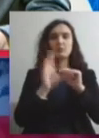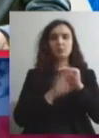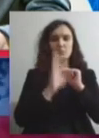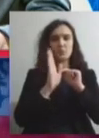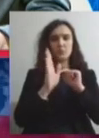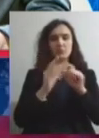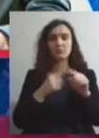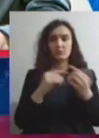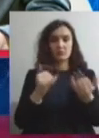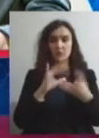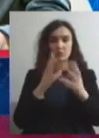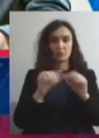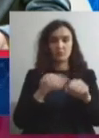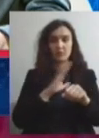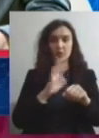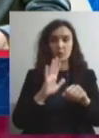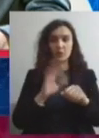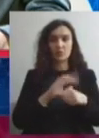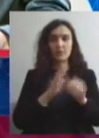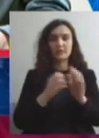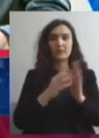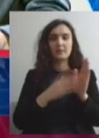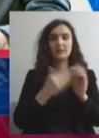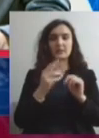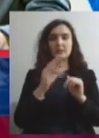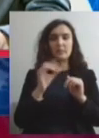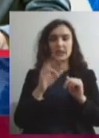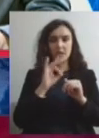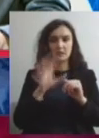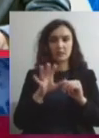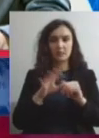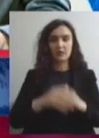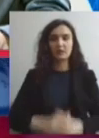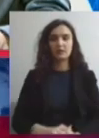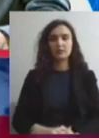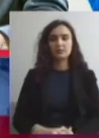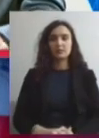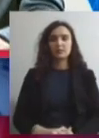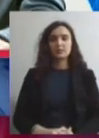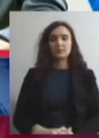შესაძლოა საერთოდ არ იყოს COVID-19-ის პიკური პერიოდი?